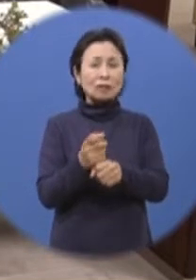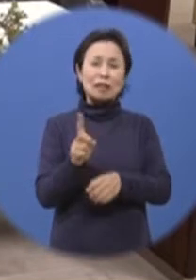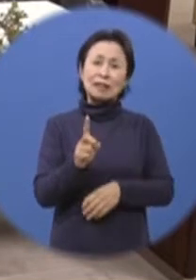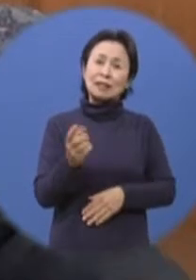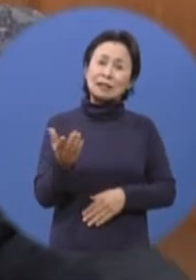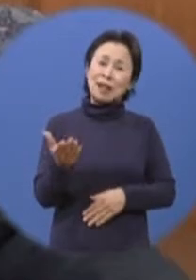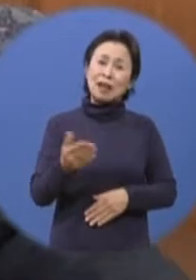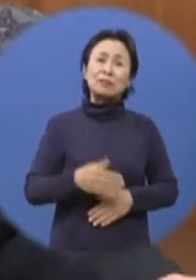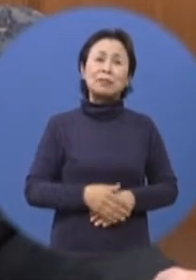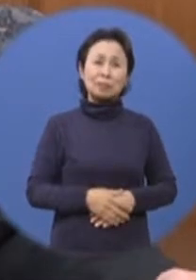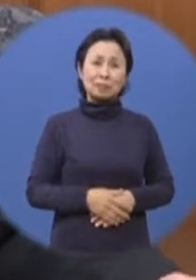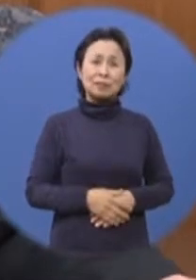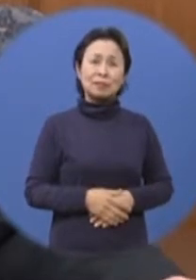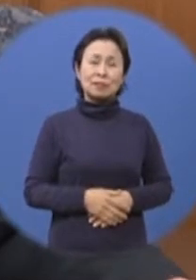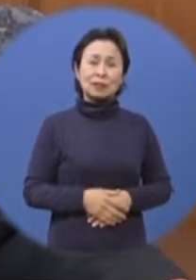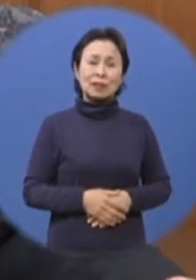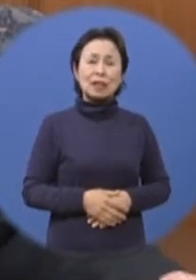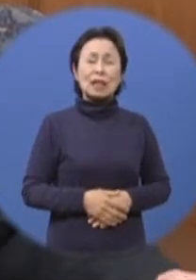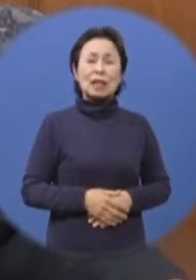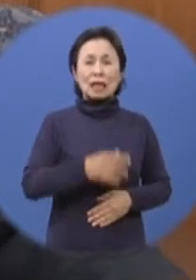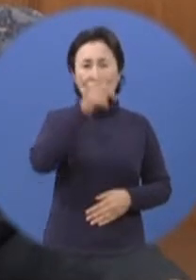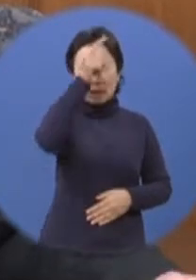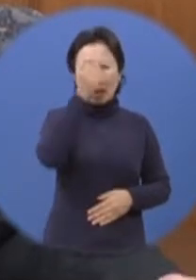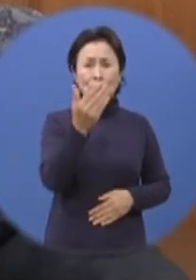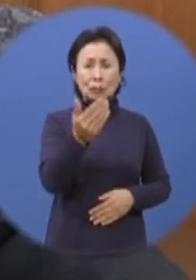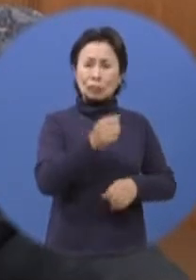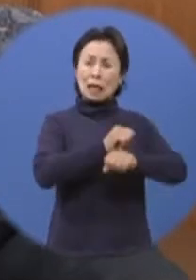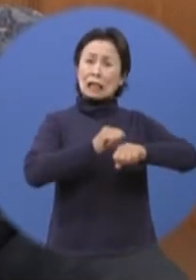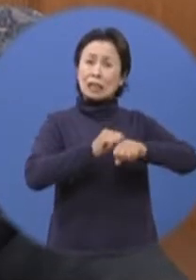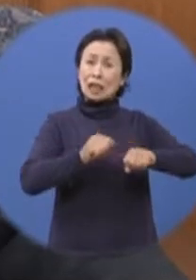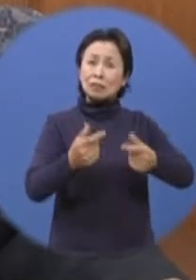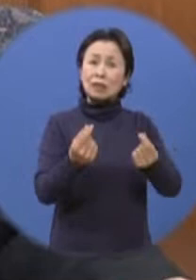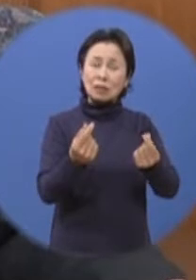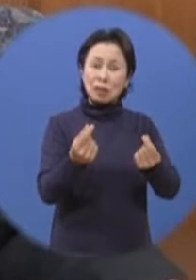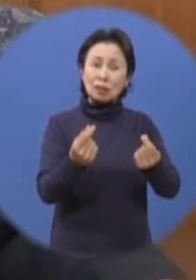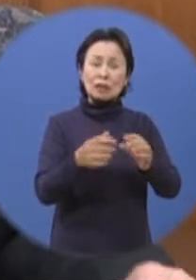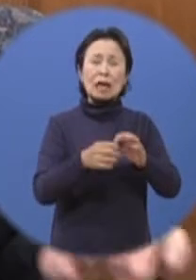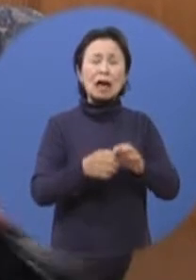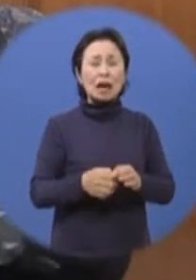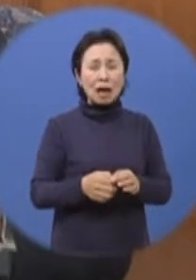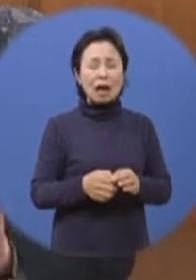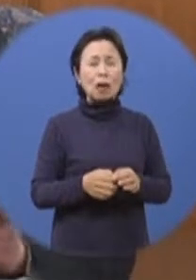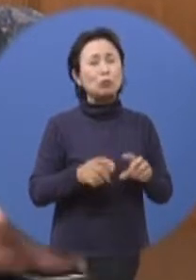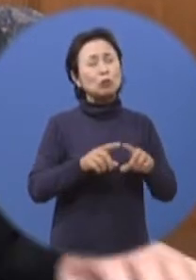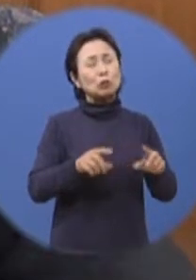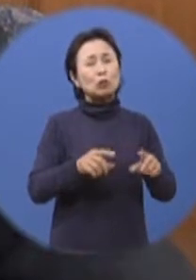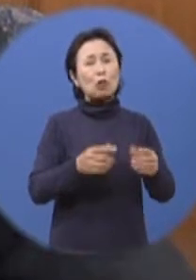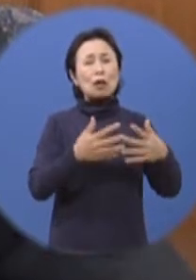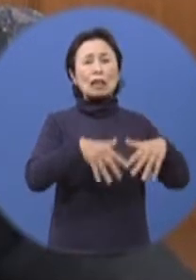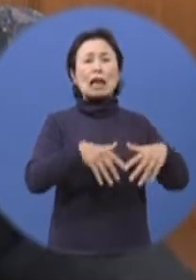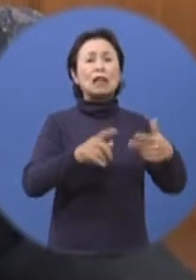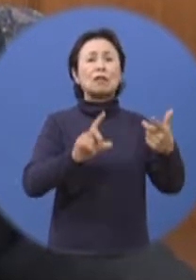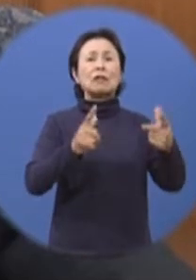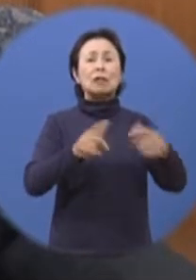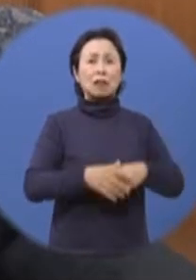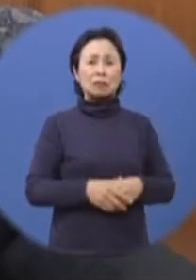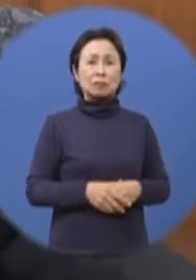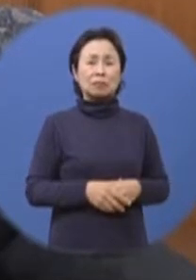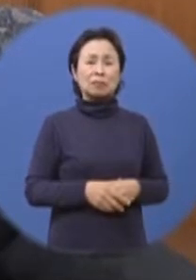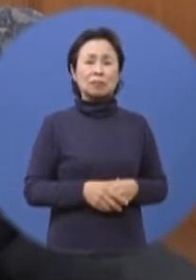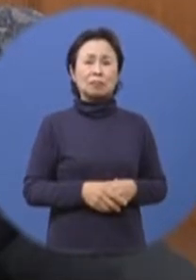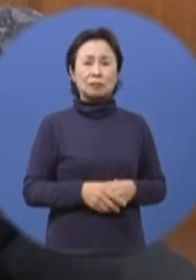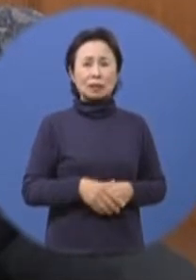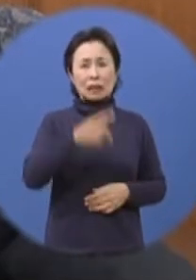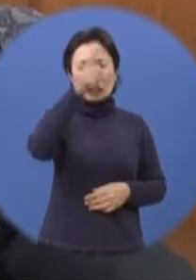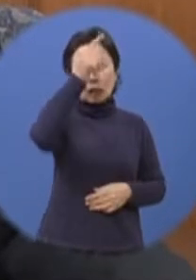値になりますか相手が息もんですんでねえフーマー勝利けどね違う女だってにわたりの成績っが